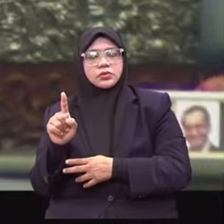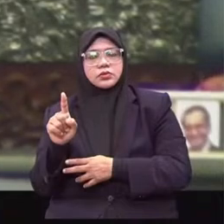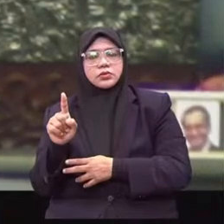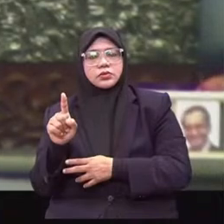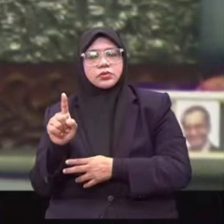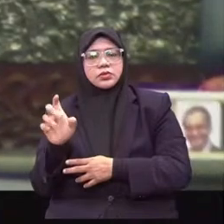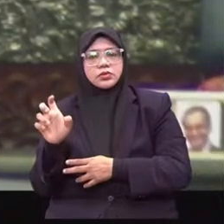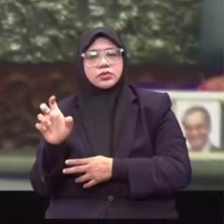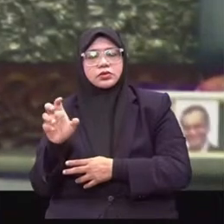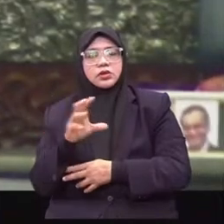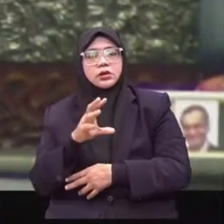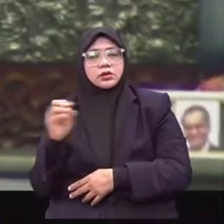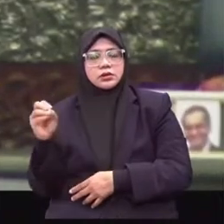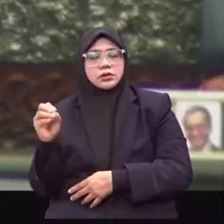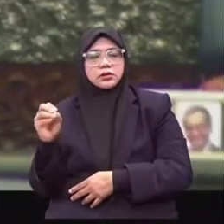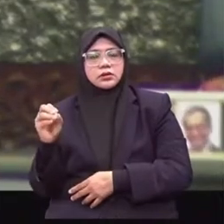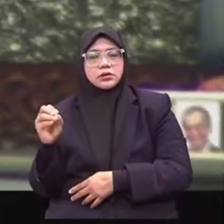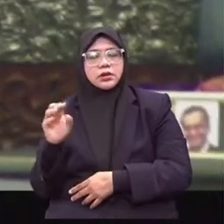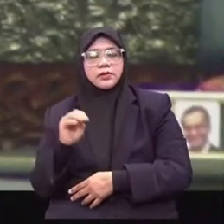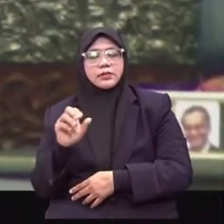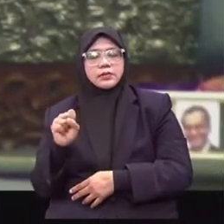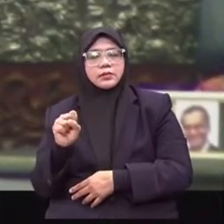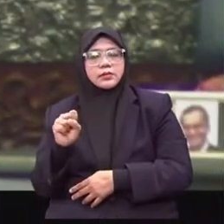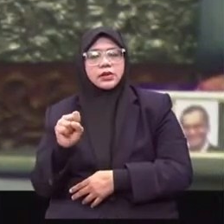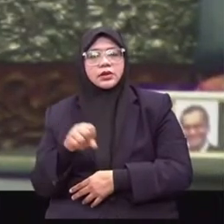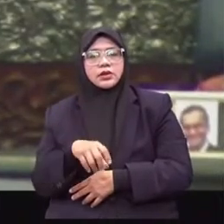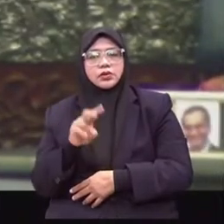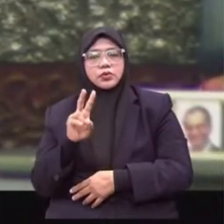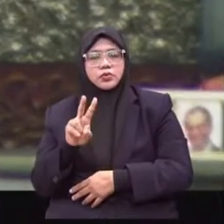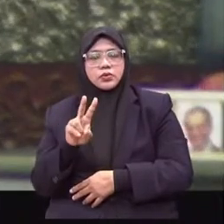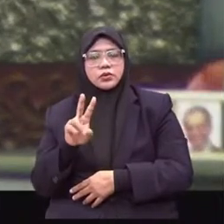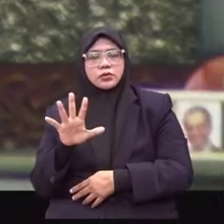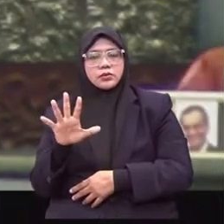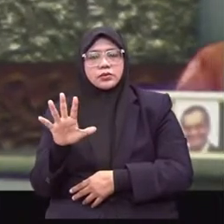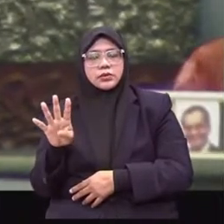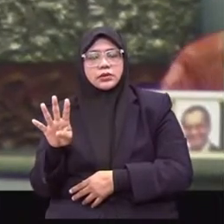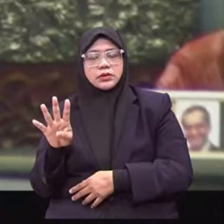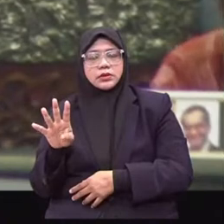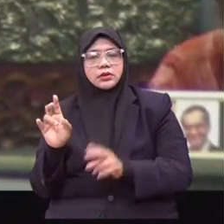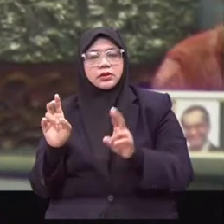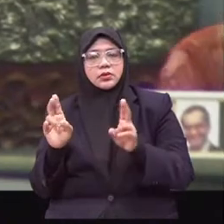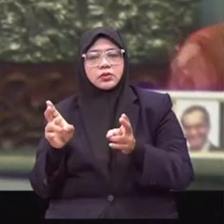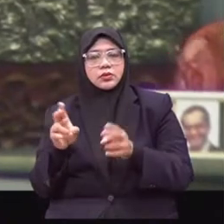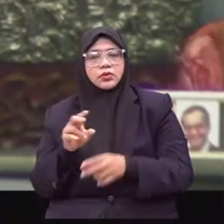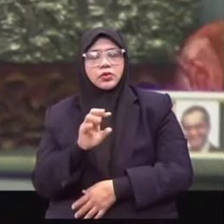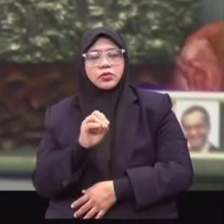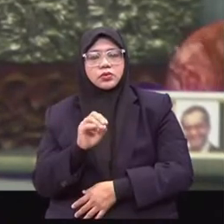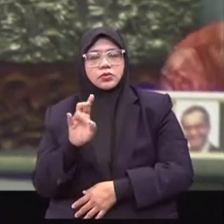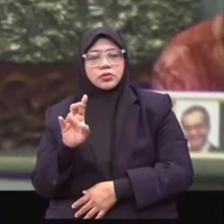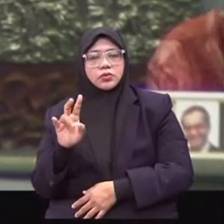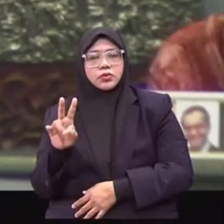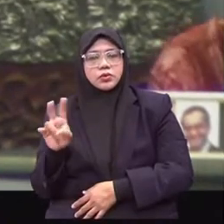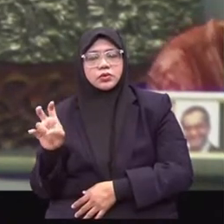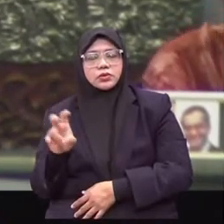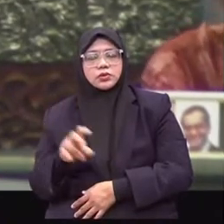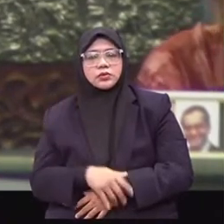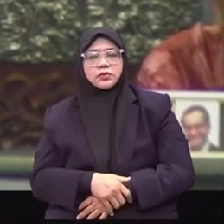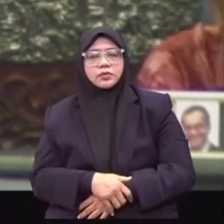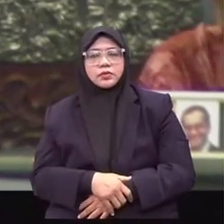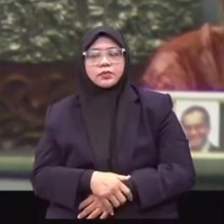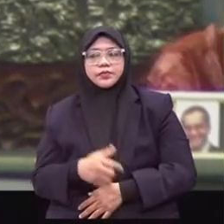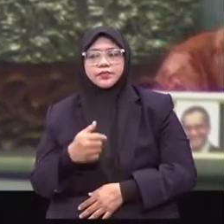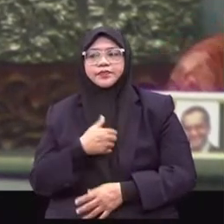100 dan juga semoga surat 254 code 07200